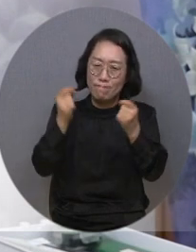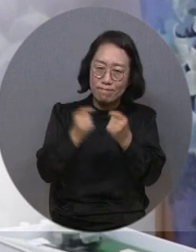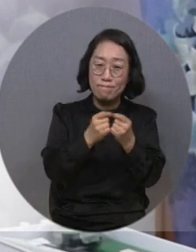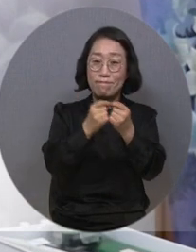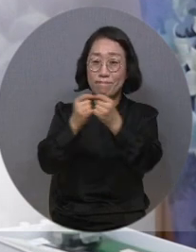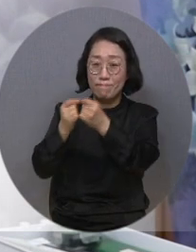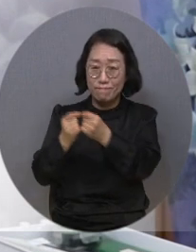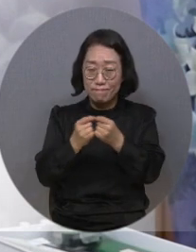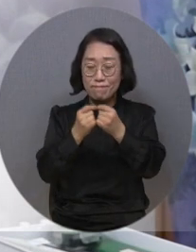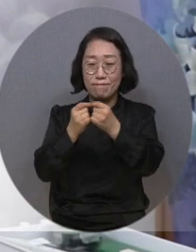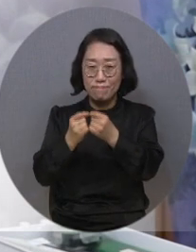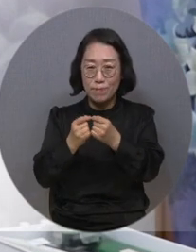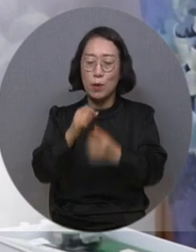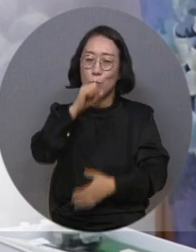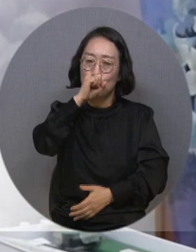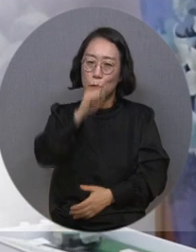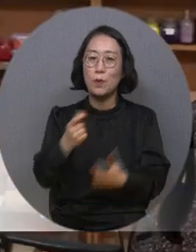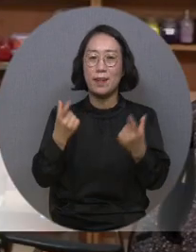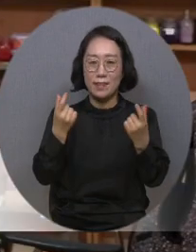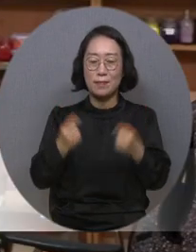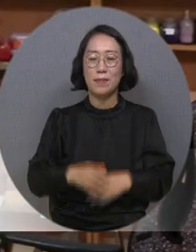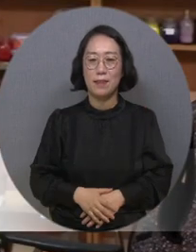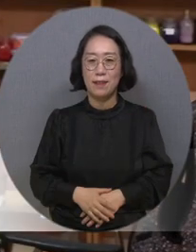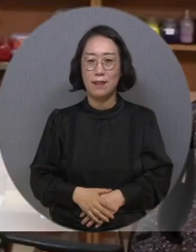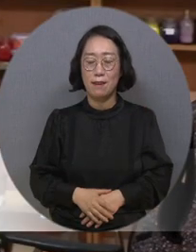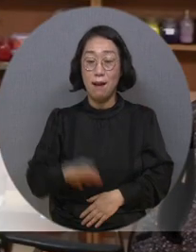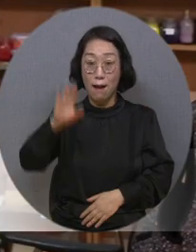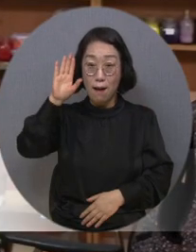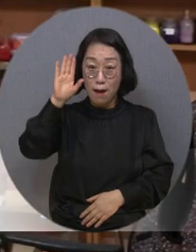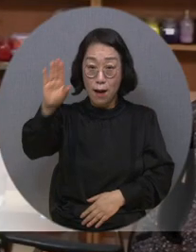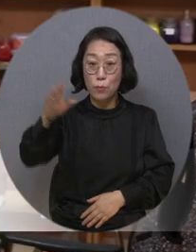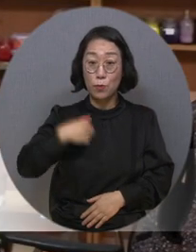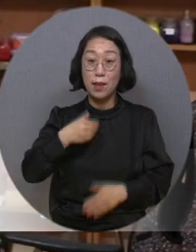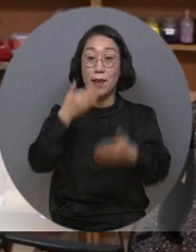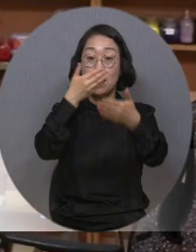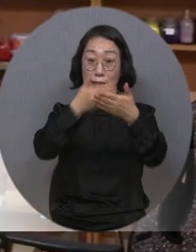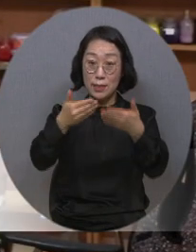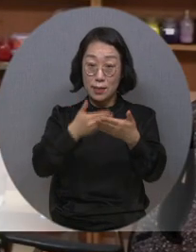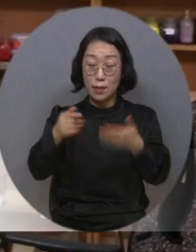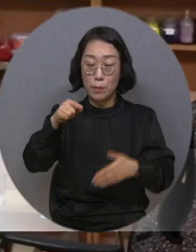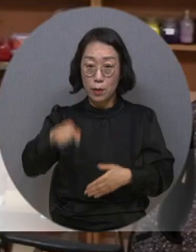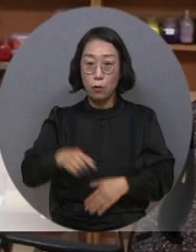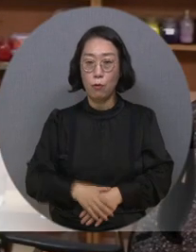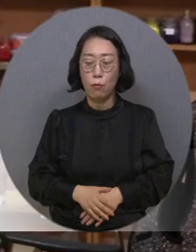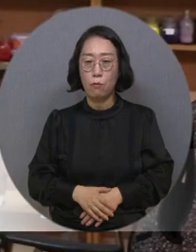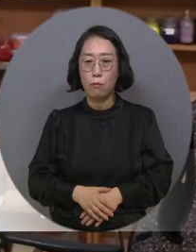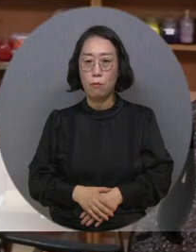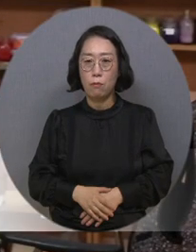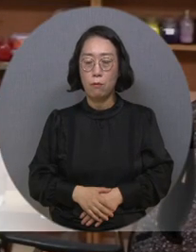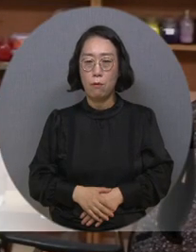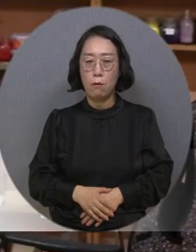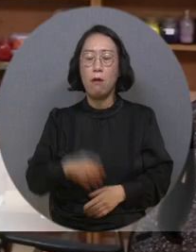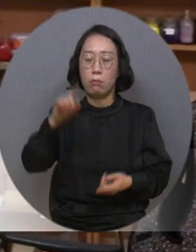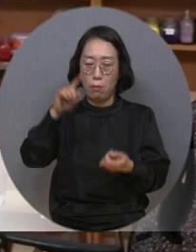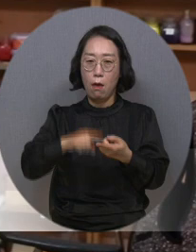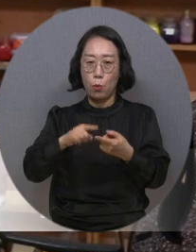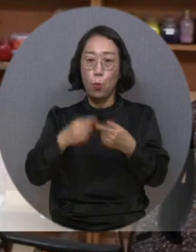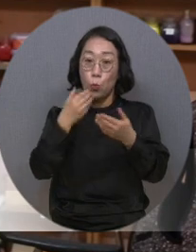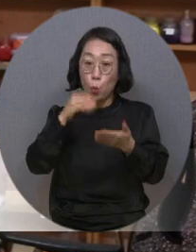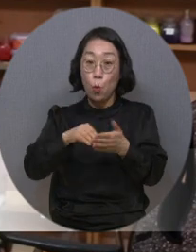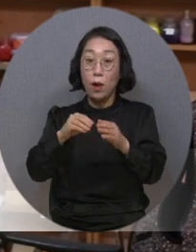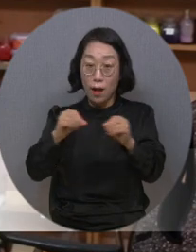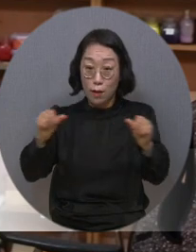관계가 유지되었으면 좋겠습니다. 앞으로 제 작품은 이제 석채화를 조금 더 깊이